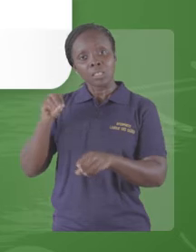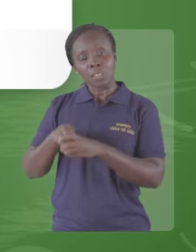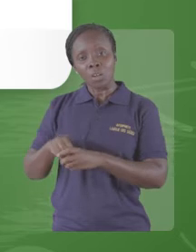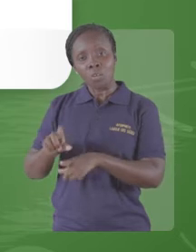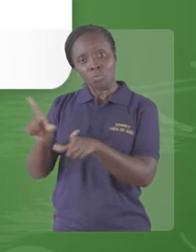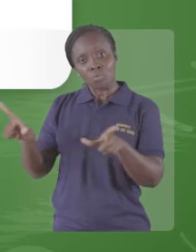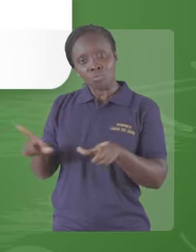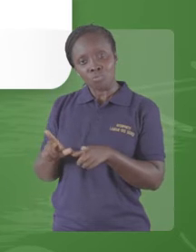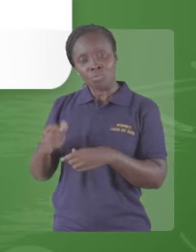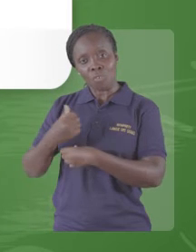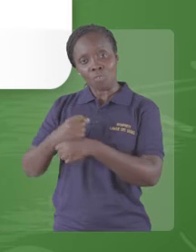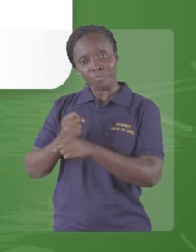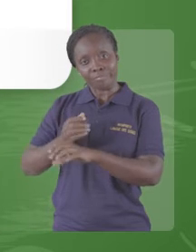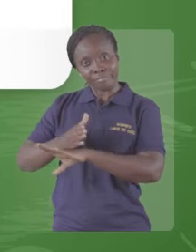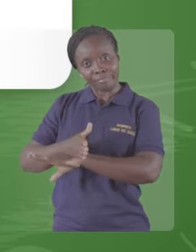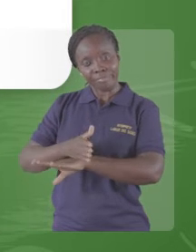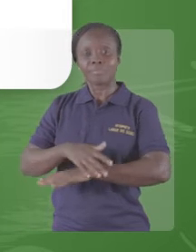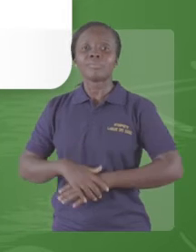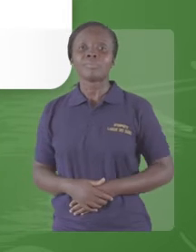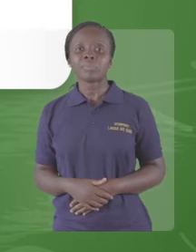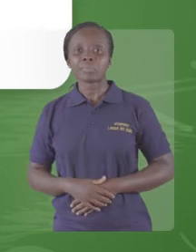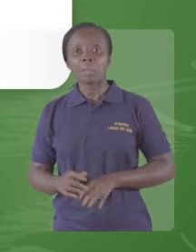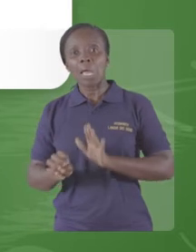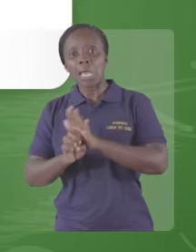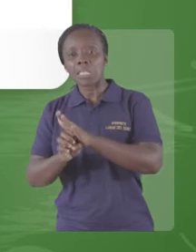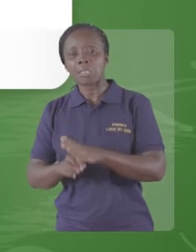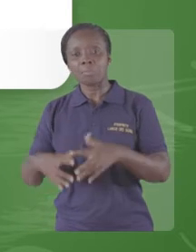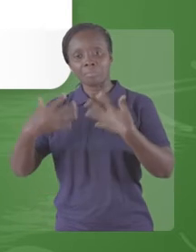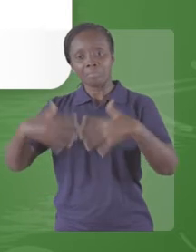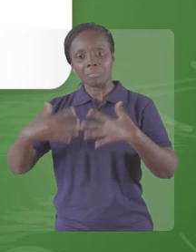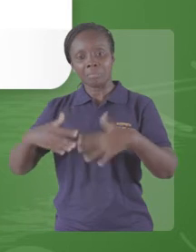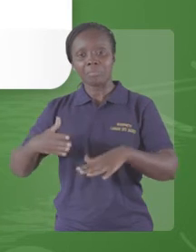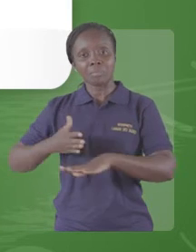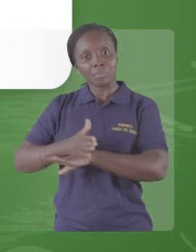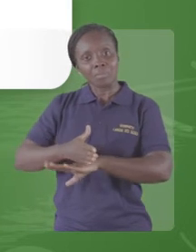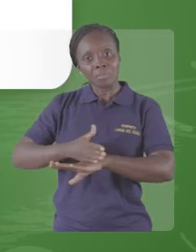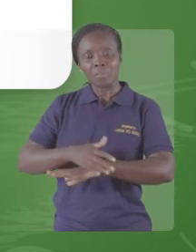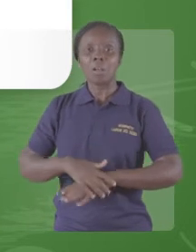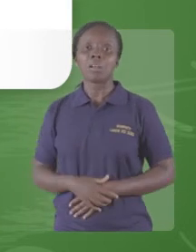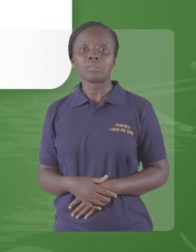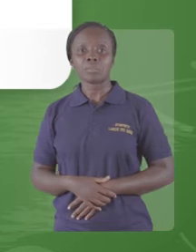bois, telles que les scieries, les usines.